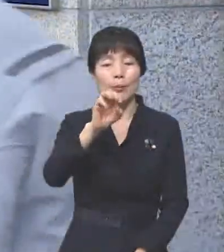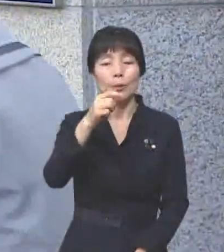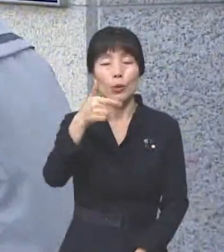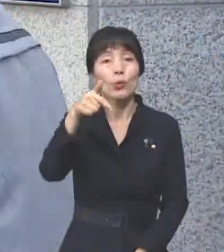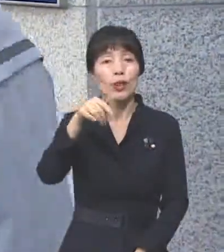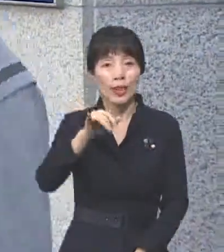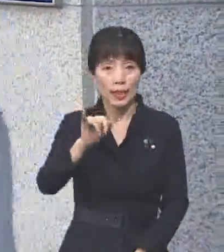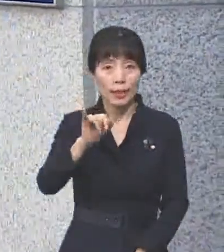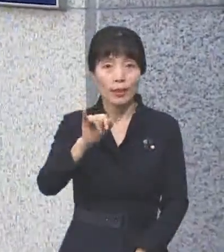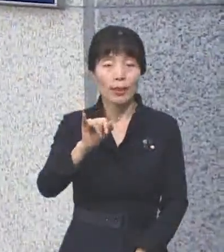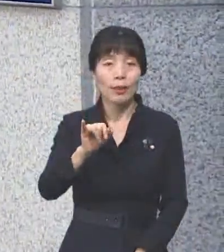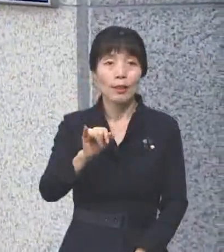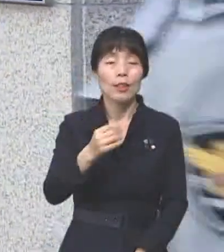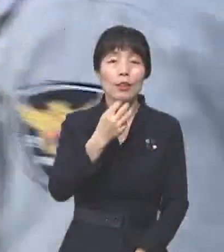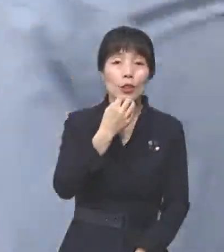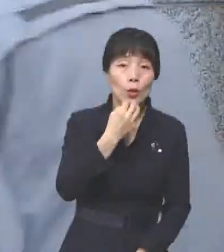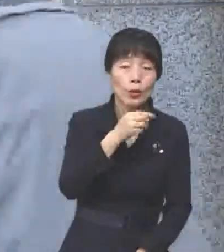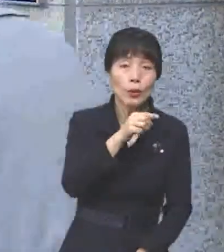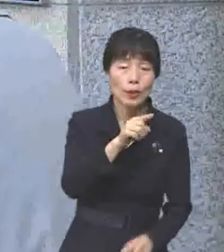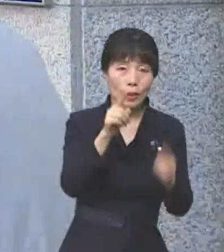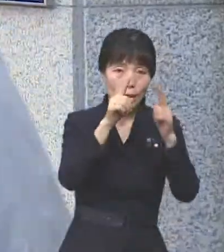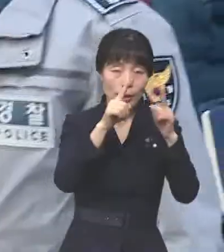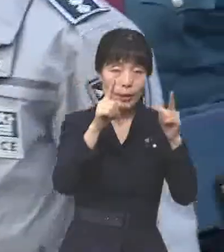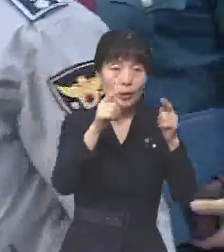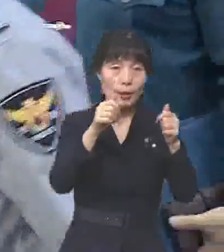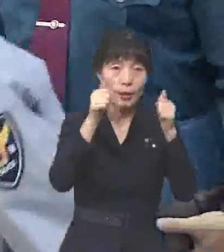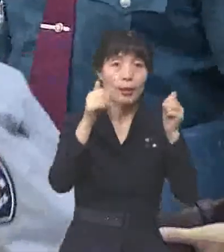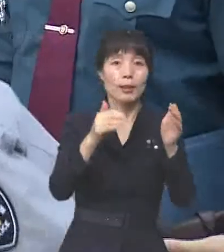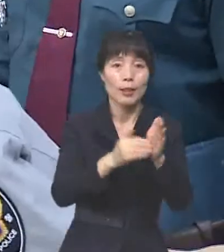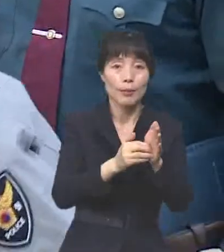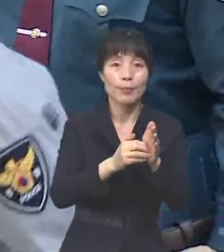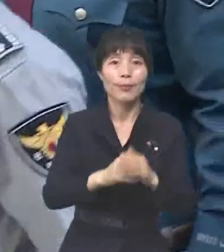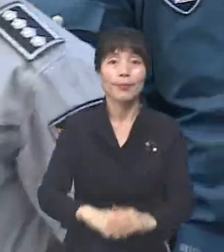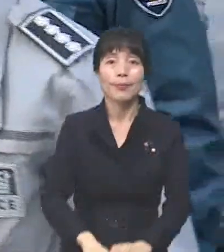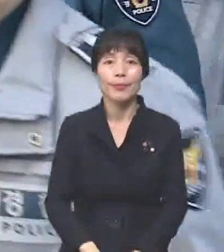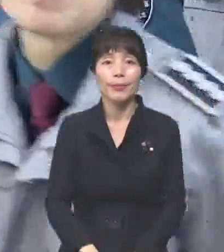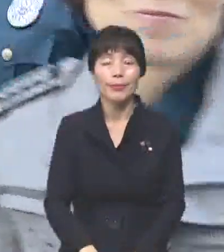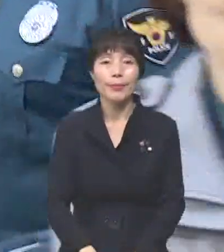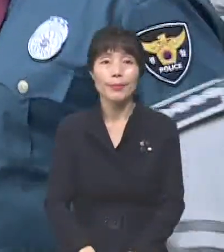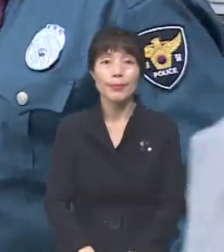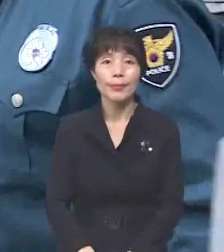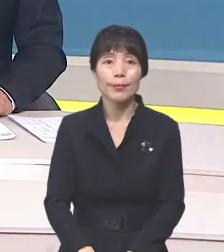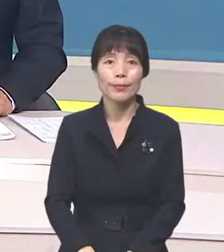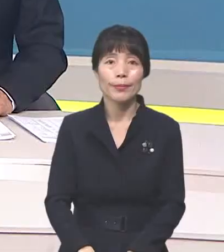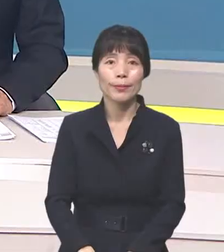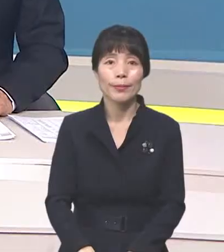종로 경찰서장과 경찰대학장 등을 역임했습니다. 티브로드 뉴스 연구입니다.